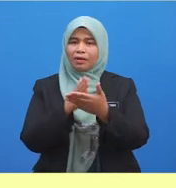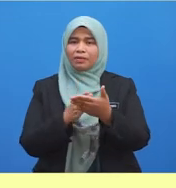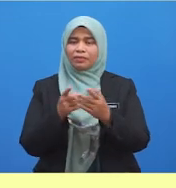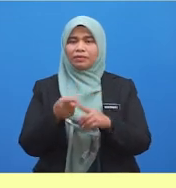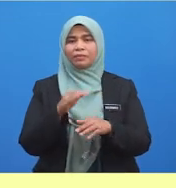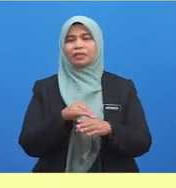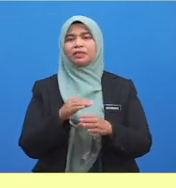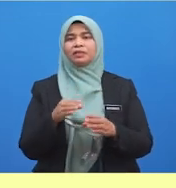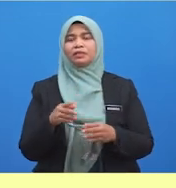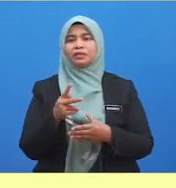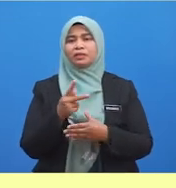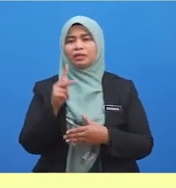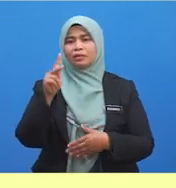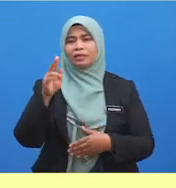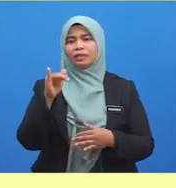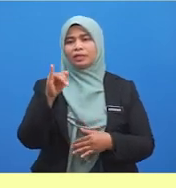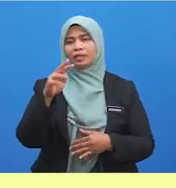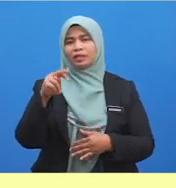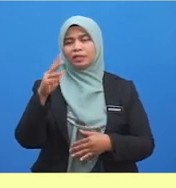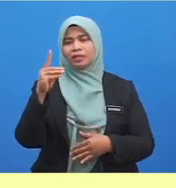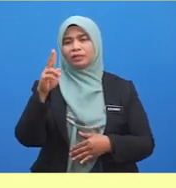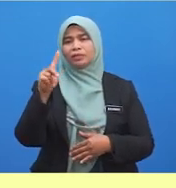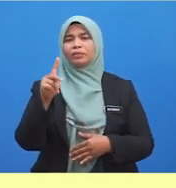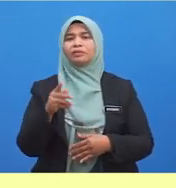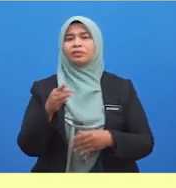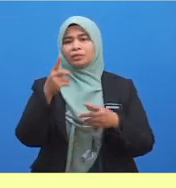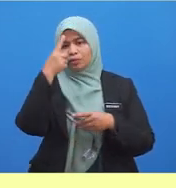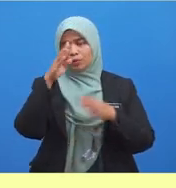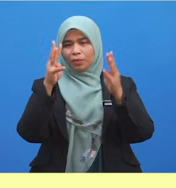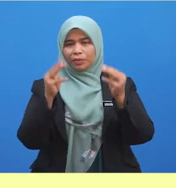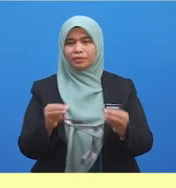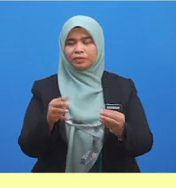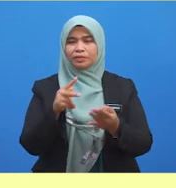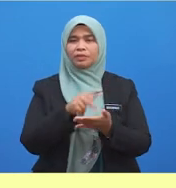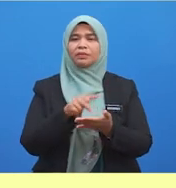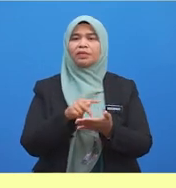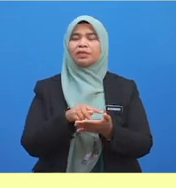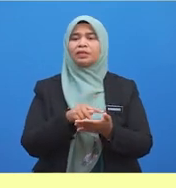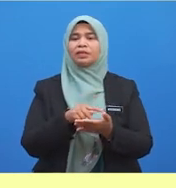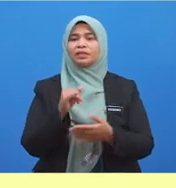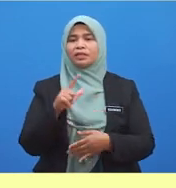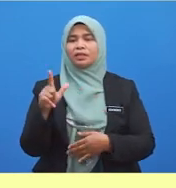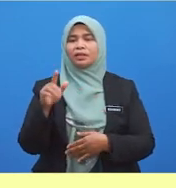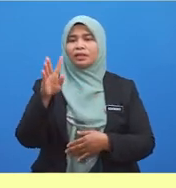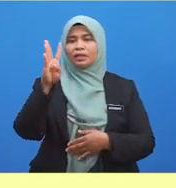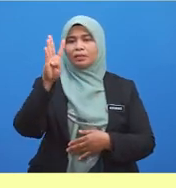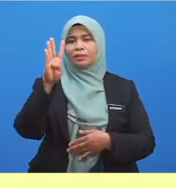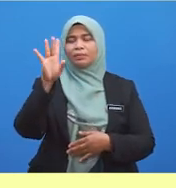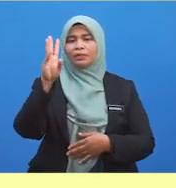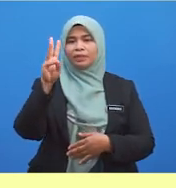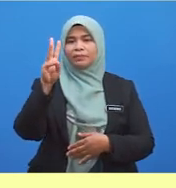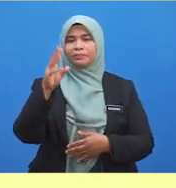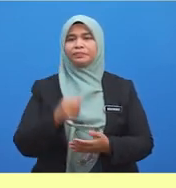sel induk adalah 46. Manakala gamet haploidnya mempunyai